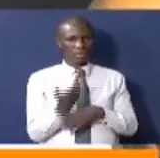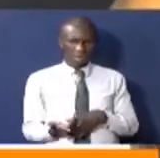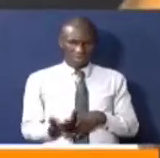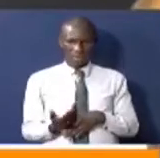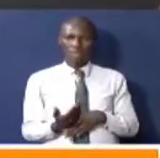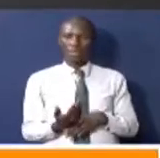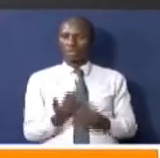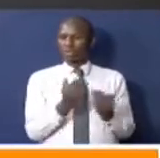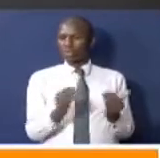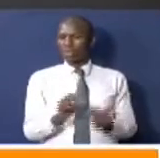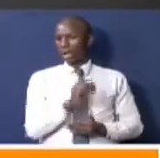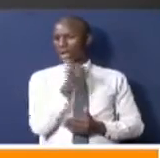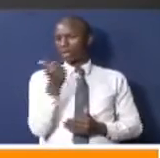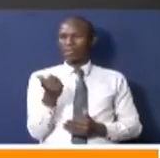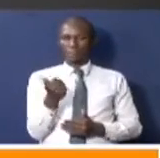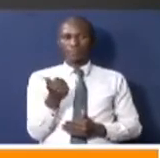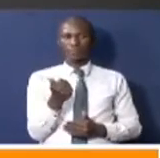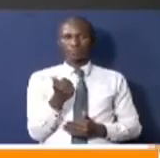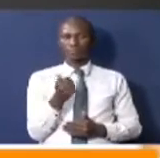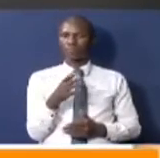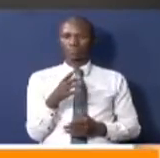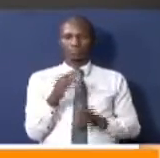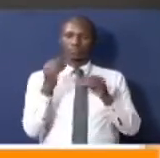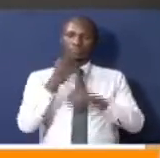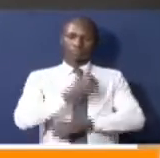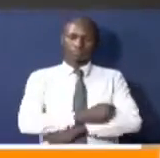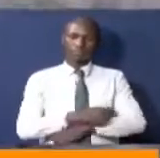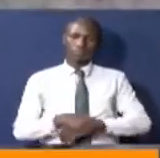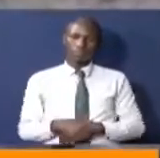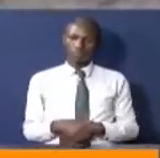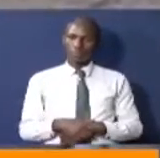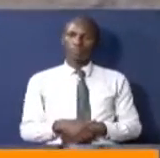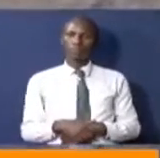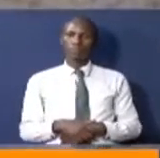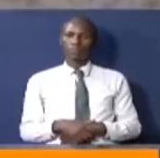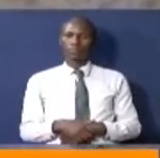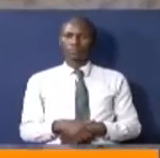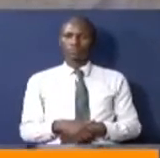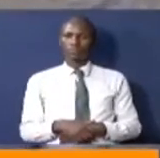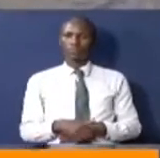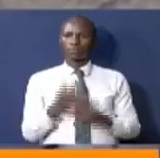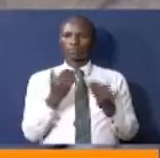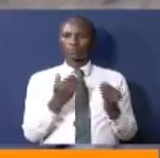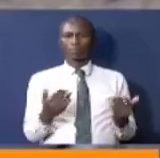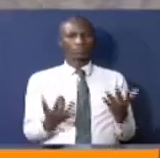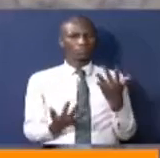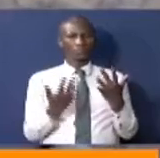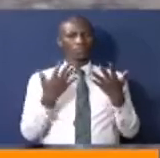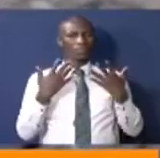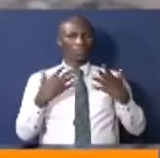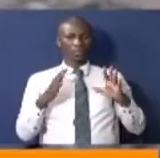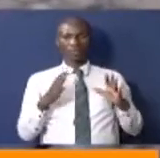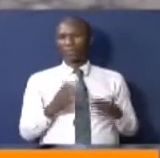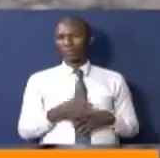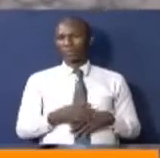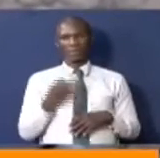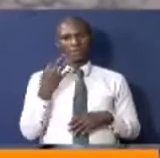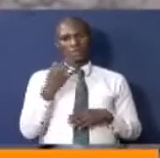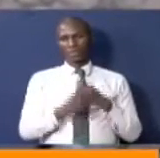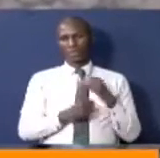hao watoto wengine wakijipanga waende shule. Mtoto amechomeka ni wa kama miaka